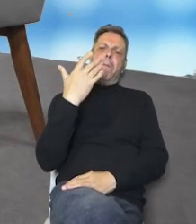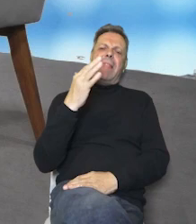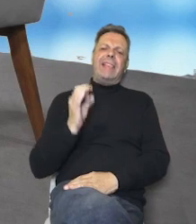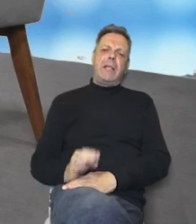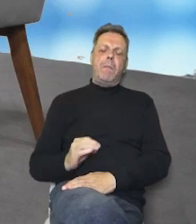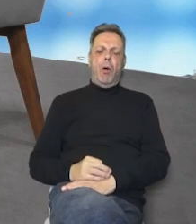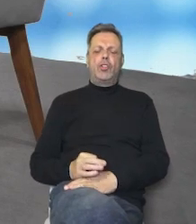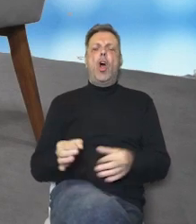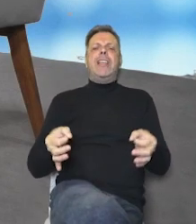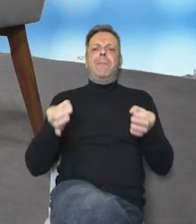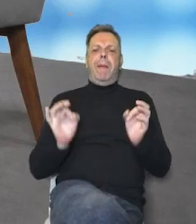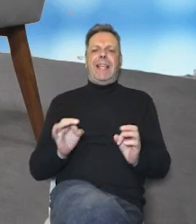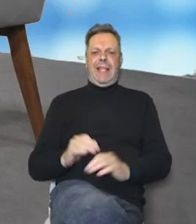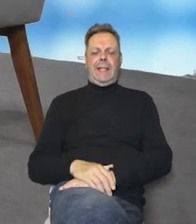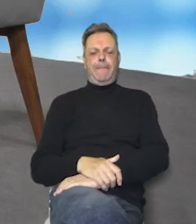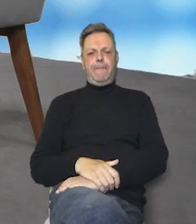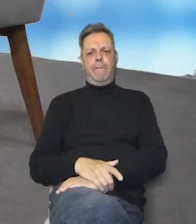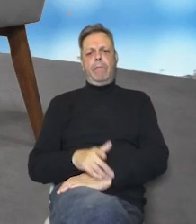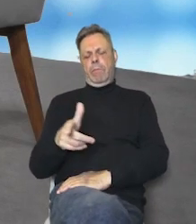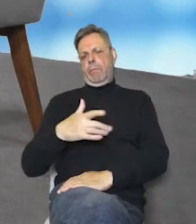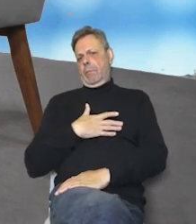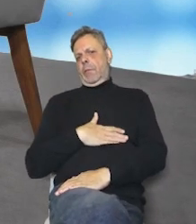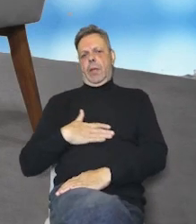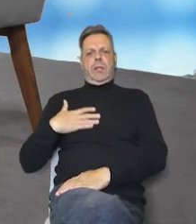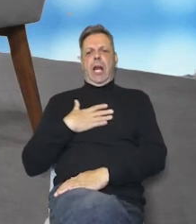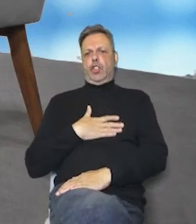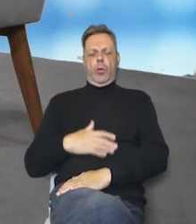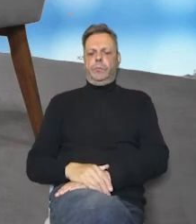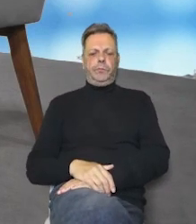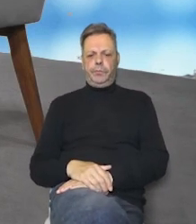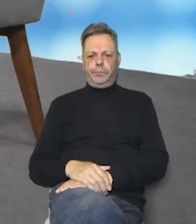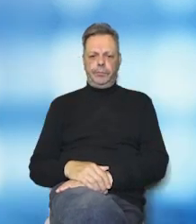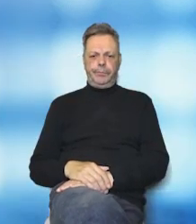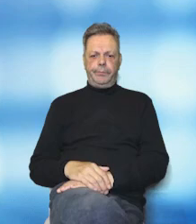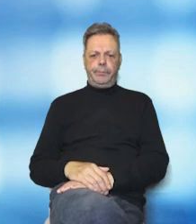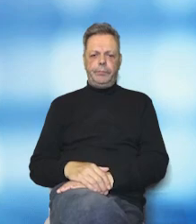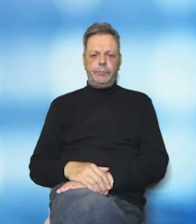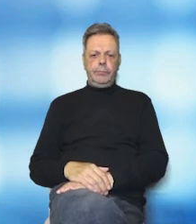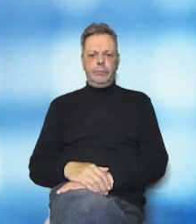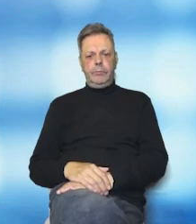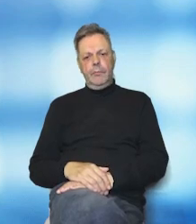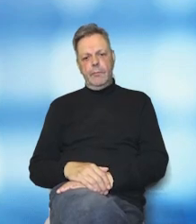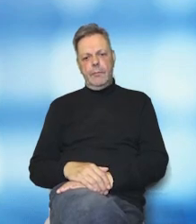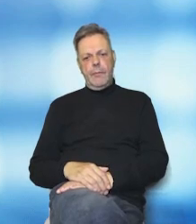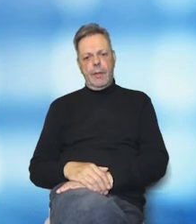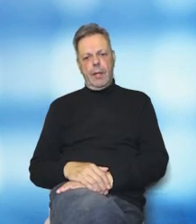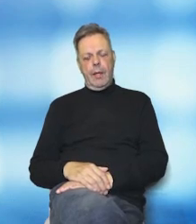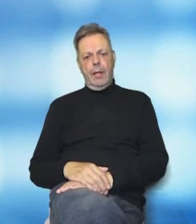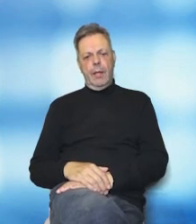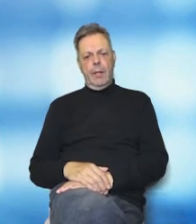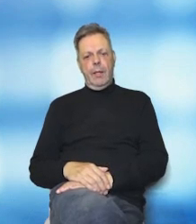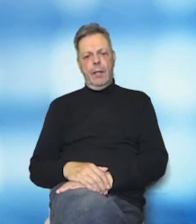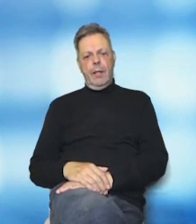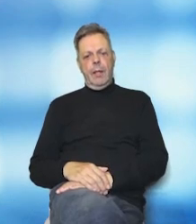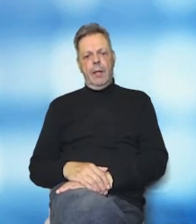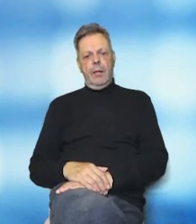50% specijalista. To je strašno. To je zaista strašno. I evo ga,